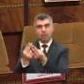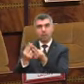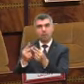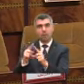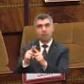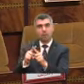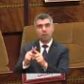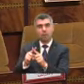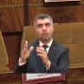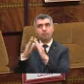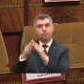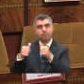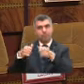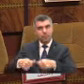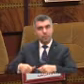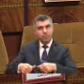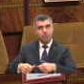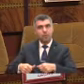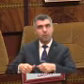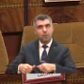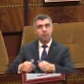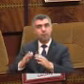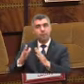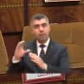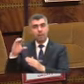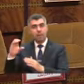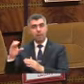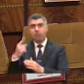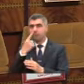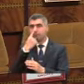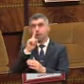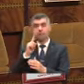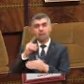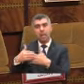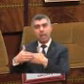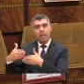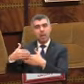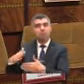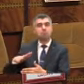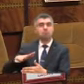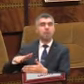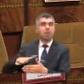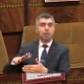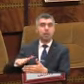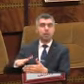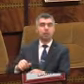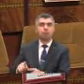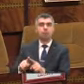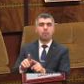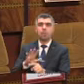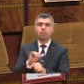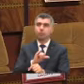الحجر الصحي ديالهم في ماشي في الدار البيضاء، وانما في المناطق اللي قريبه للمدن ديالهم، فيصطدمون بانه ما